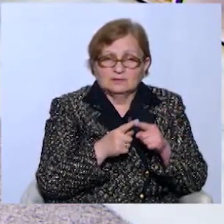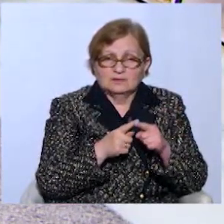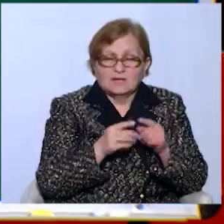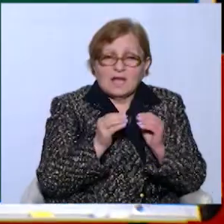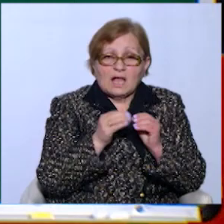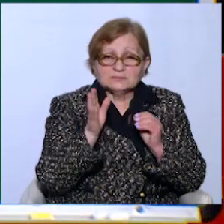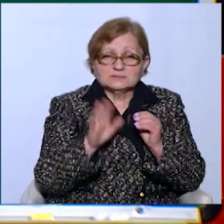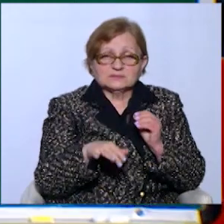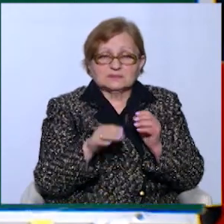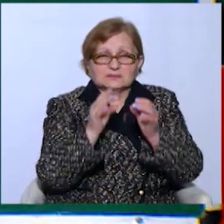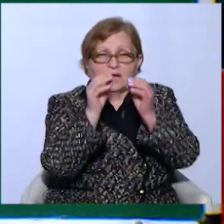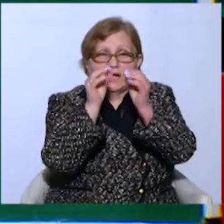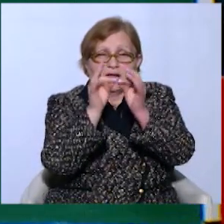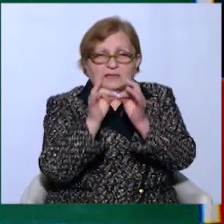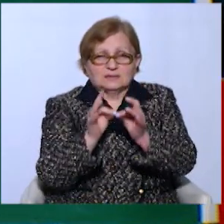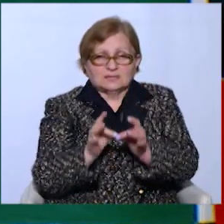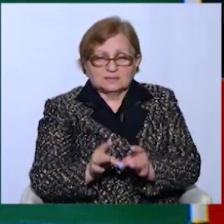ცალ 10 ლარიანად.